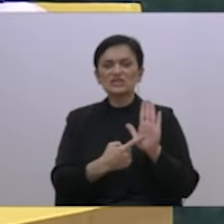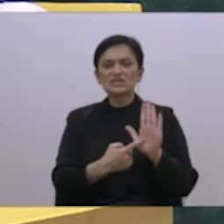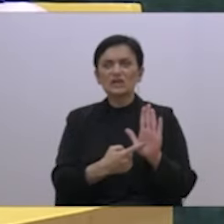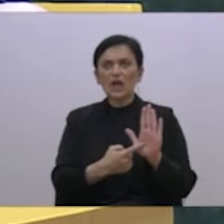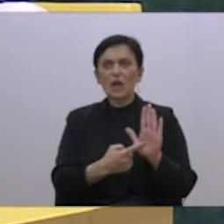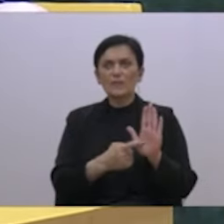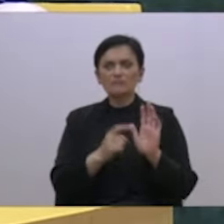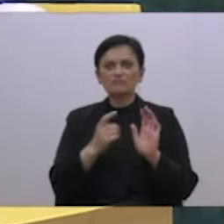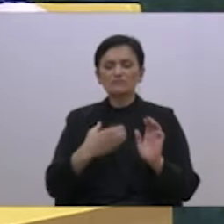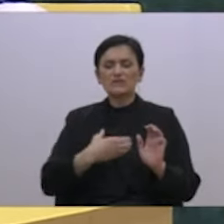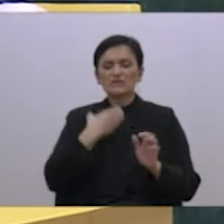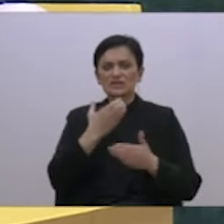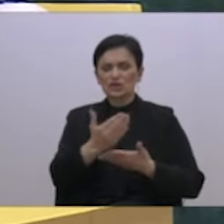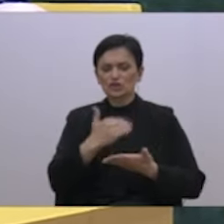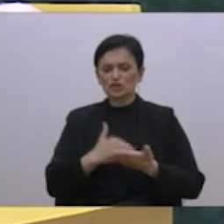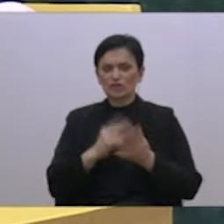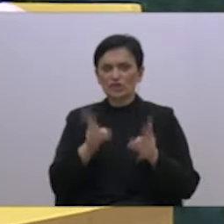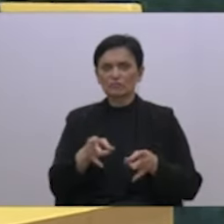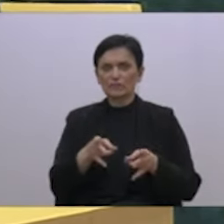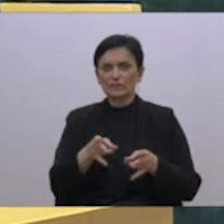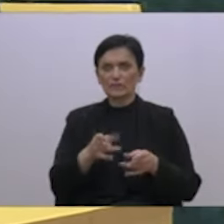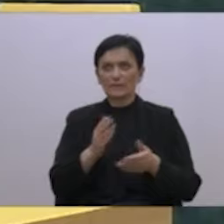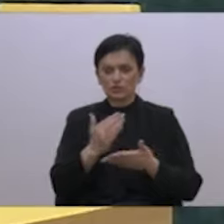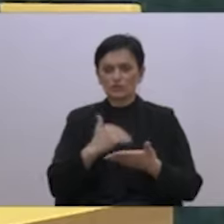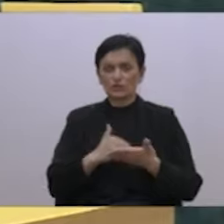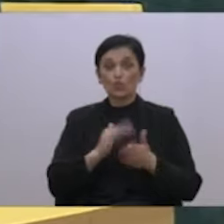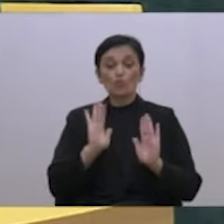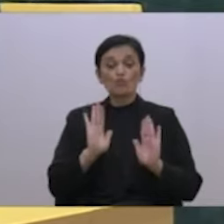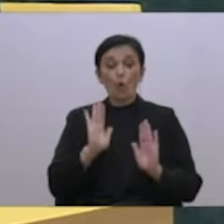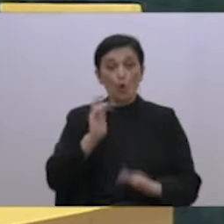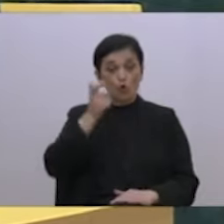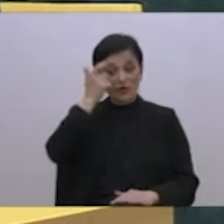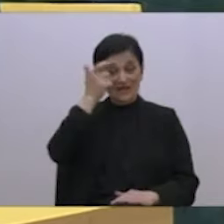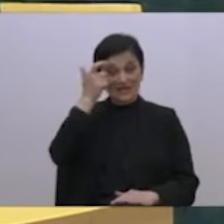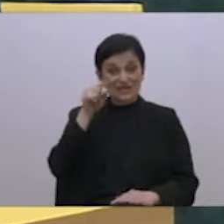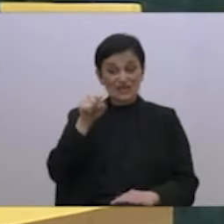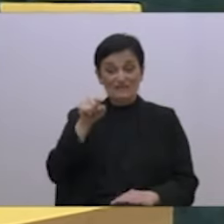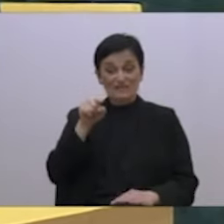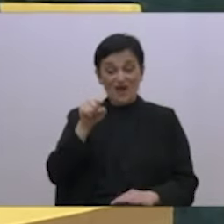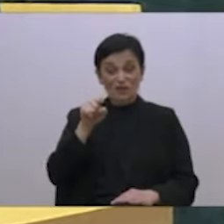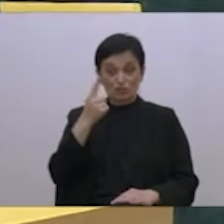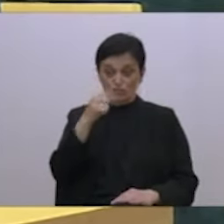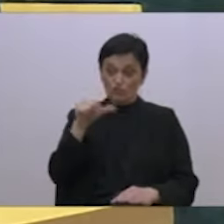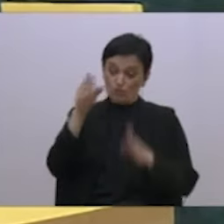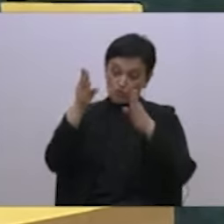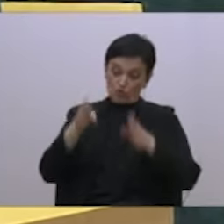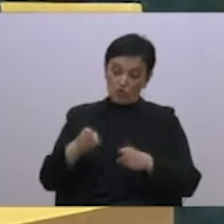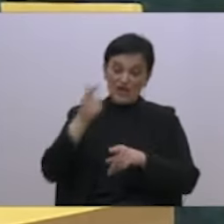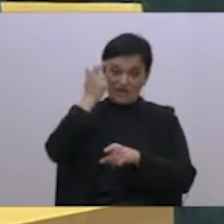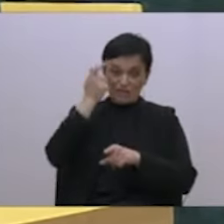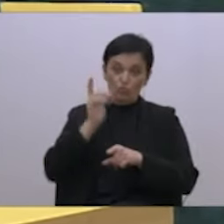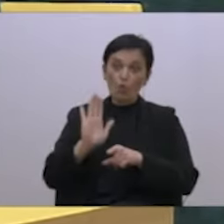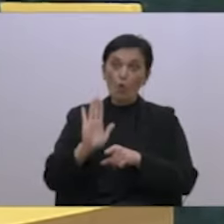გამოიღოს საშინელი შედეგები. აი, მხოლოდ იმანიშვილით რომ შემოიფარგლებოდეს ეს, რა თქმა